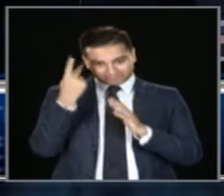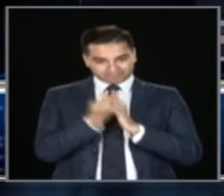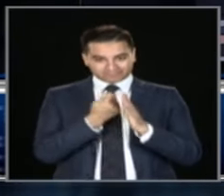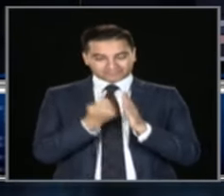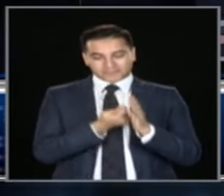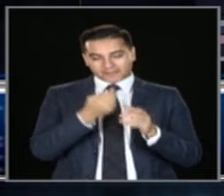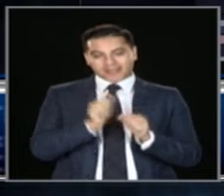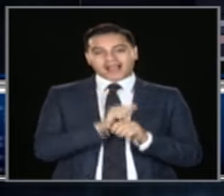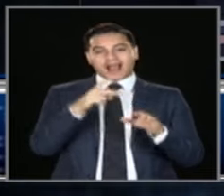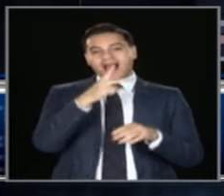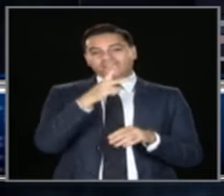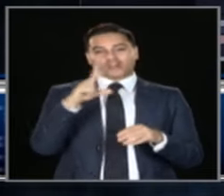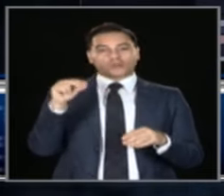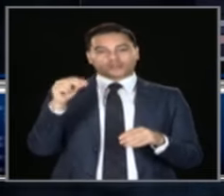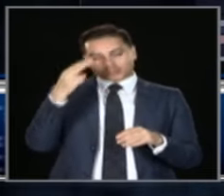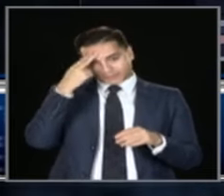اتنشرت 2020.